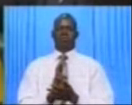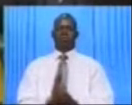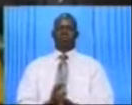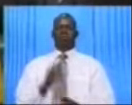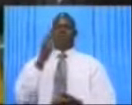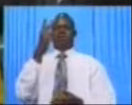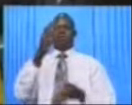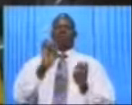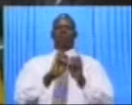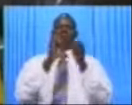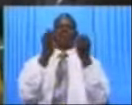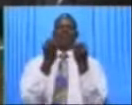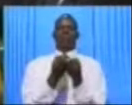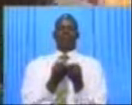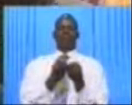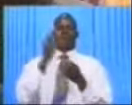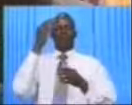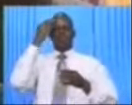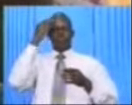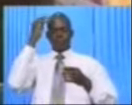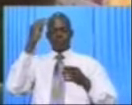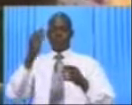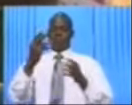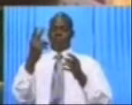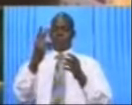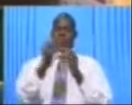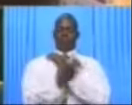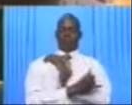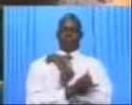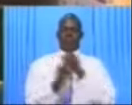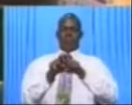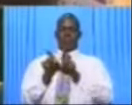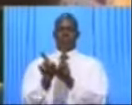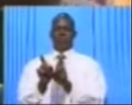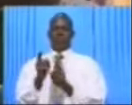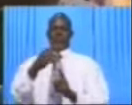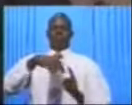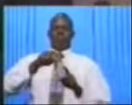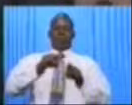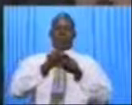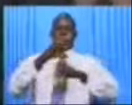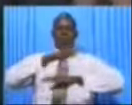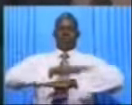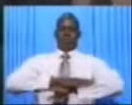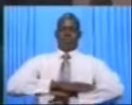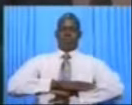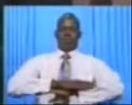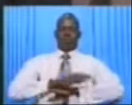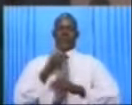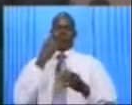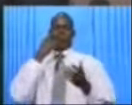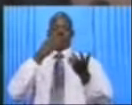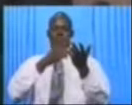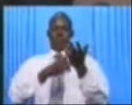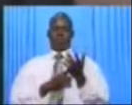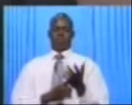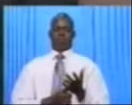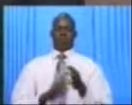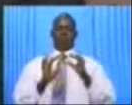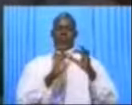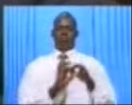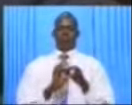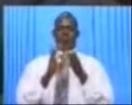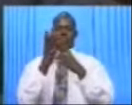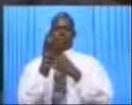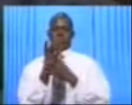Deux délégations ministérielles de deux pays différents autour d'une même table. C'est la preuve du dynamisme des relations entre la